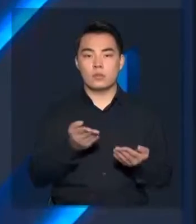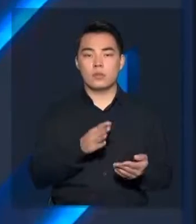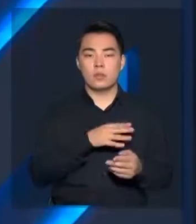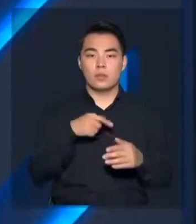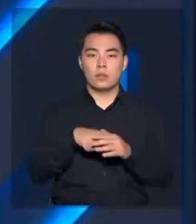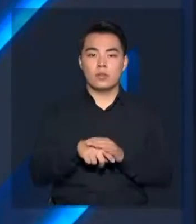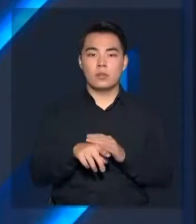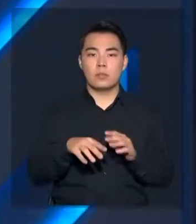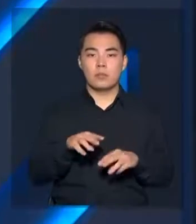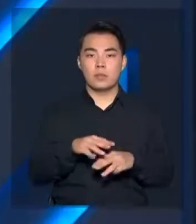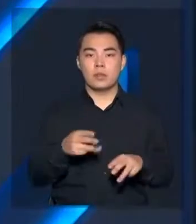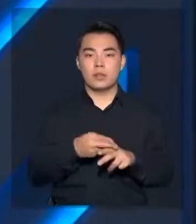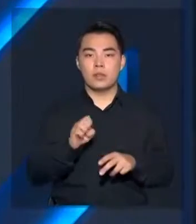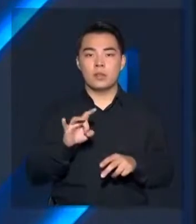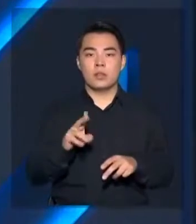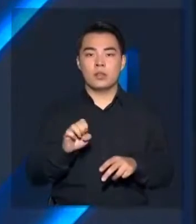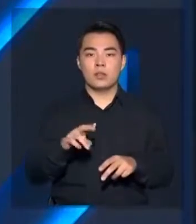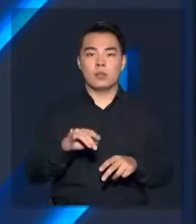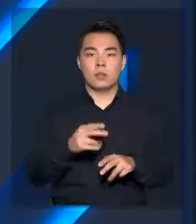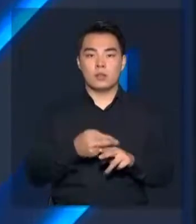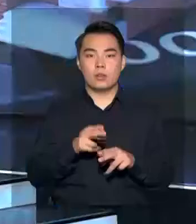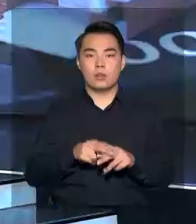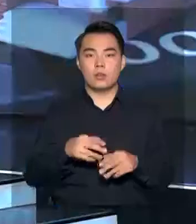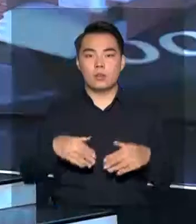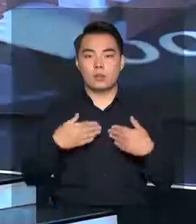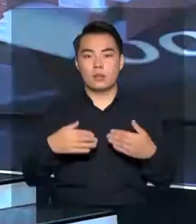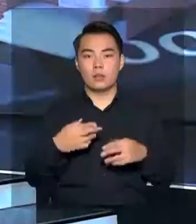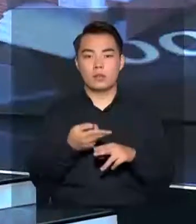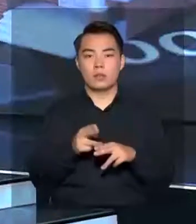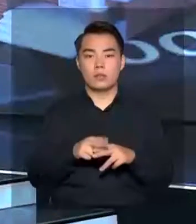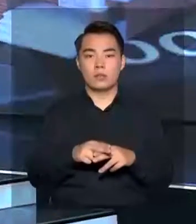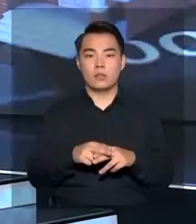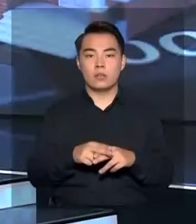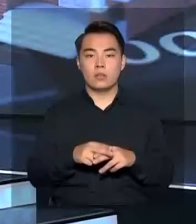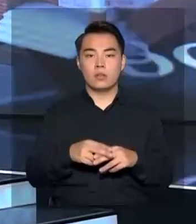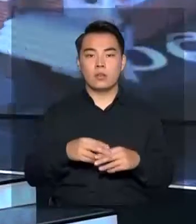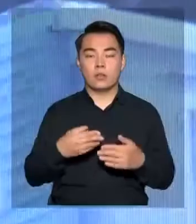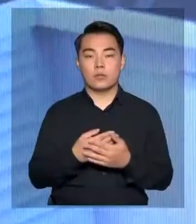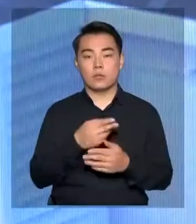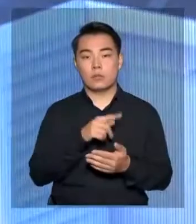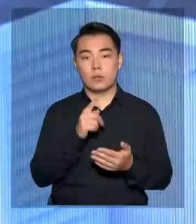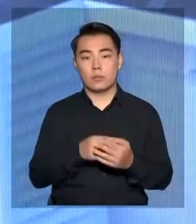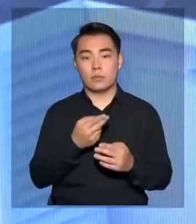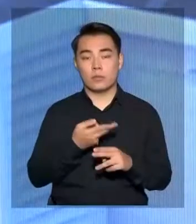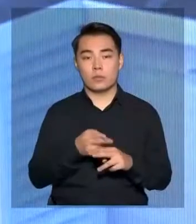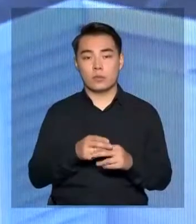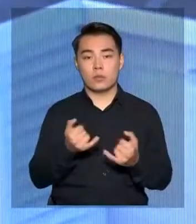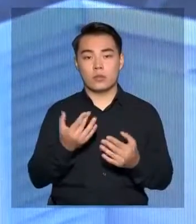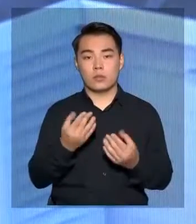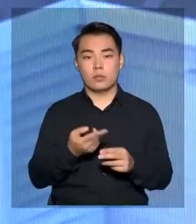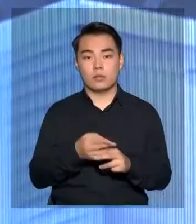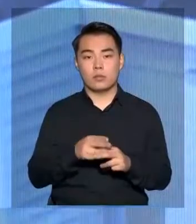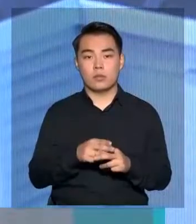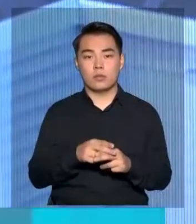даму вице-министрі Еркебулан Дауылбаевты шақырған едік. Еркебулан Абылханұлы, студиямызға қош келдіңіз, кеш жарық. Енді осы жаңа әуелде